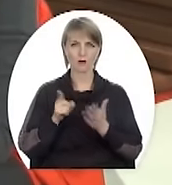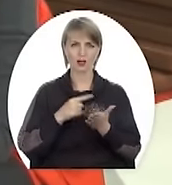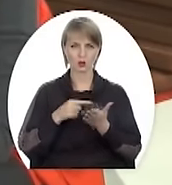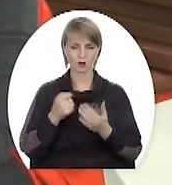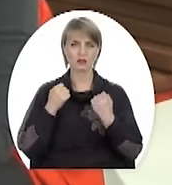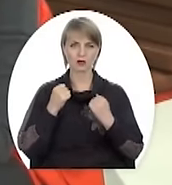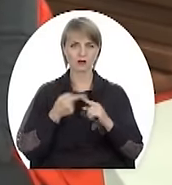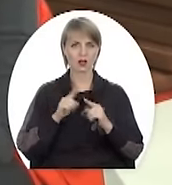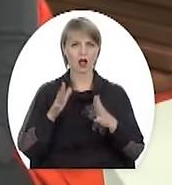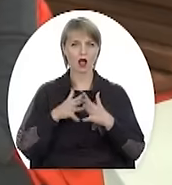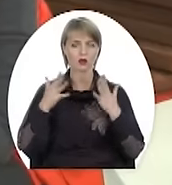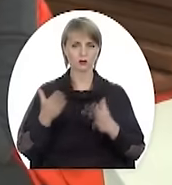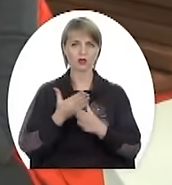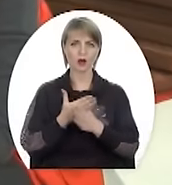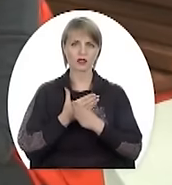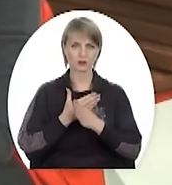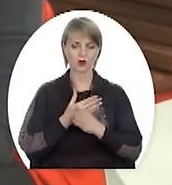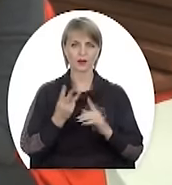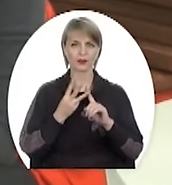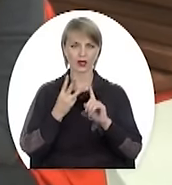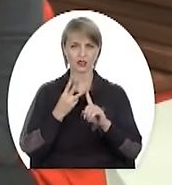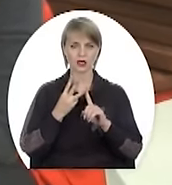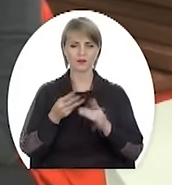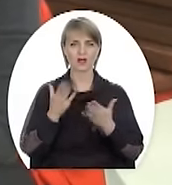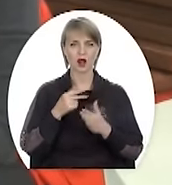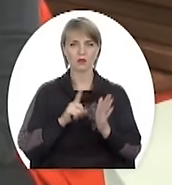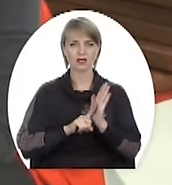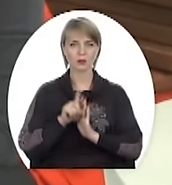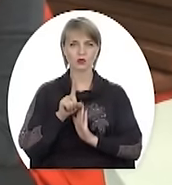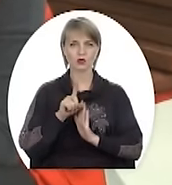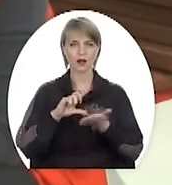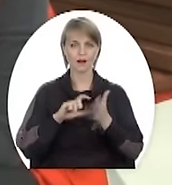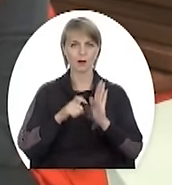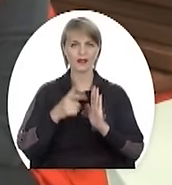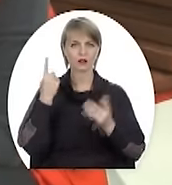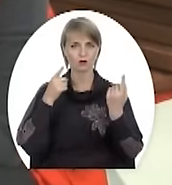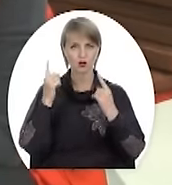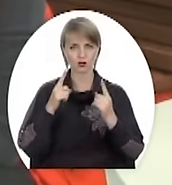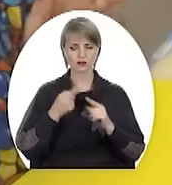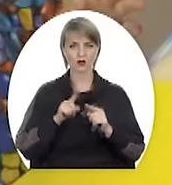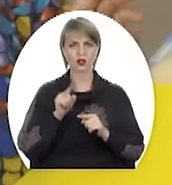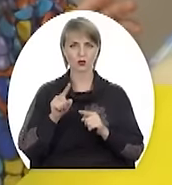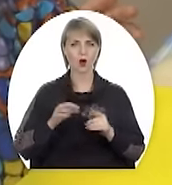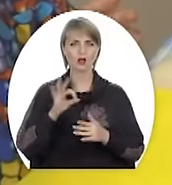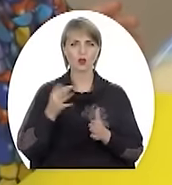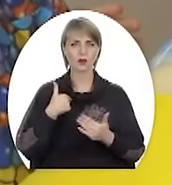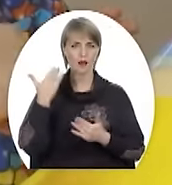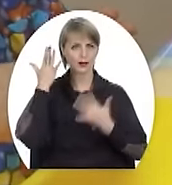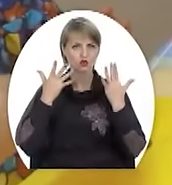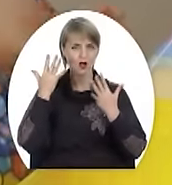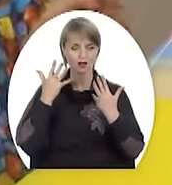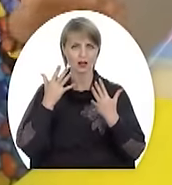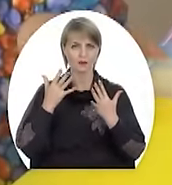пособия спортивные. То есть это огромнейшее вообще подспорье. Третье. Мы запустили кабинет творчества. То есть это то, о чем я